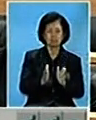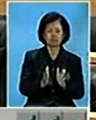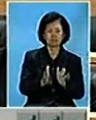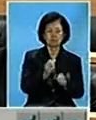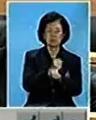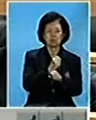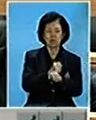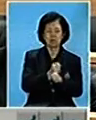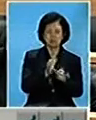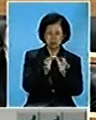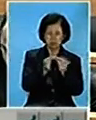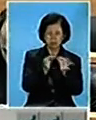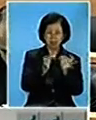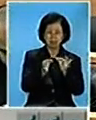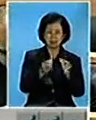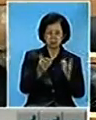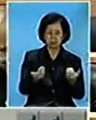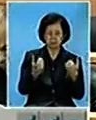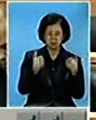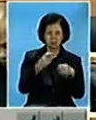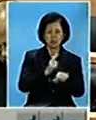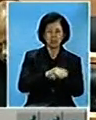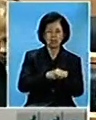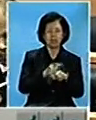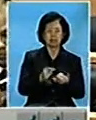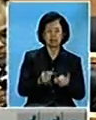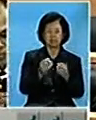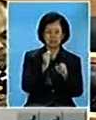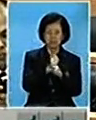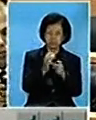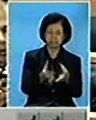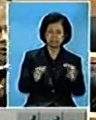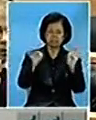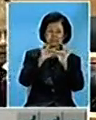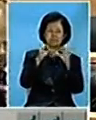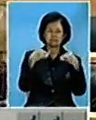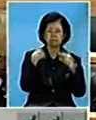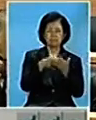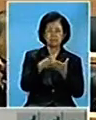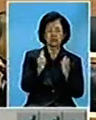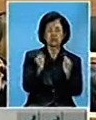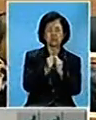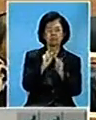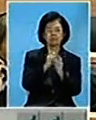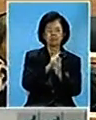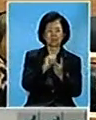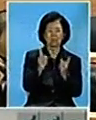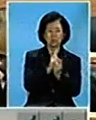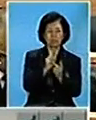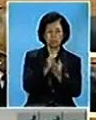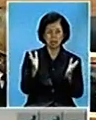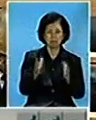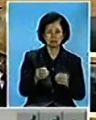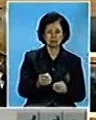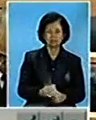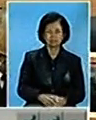วันนี้เรามีเวลาที่จะให้นี้มีคุณค่ามากครับจะเกิดประโยชน์ต่อสังคมอย่างมากขอท่านได้พิจารณาอย่าเคร่ง